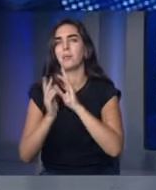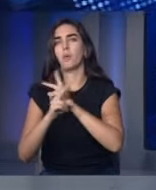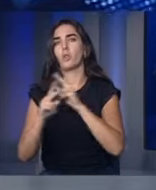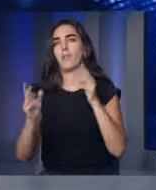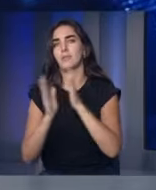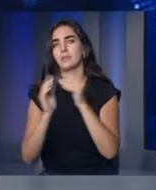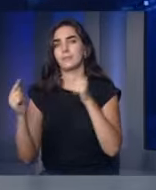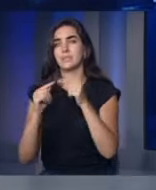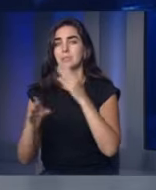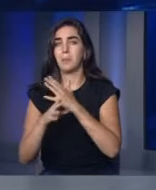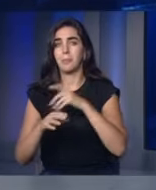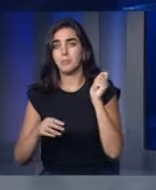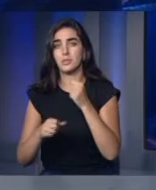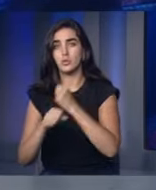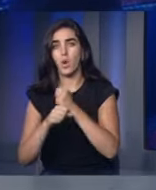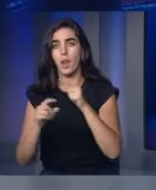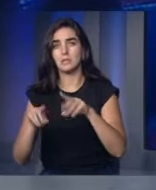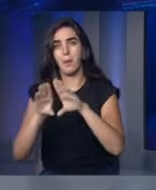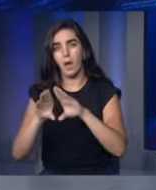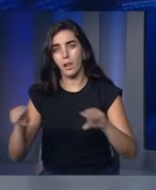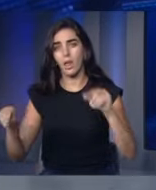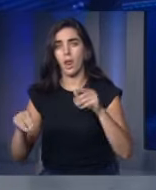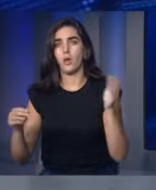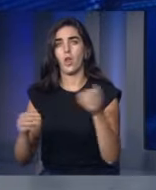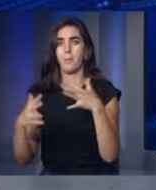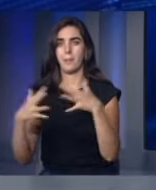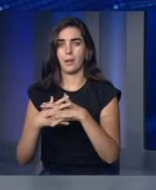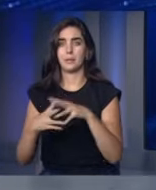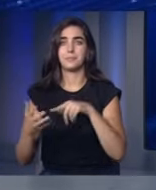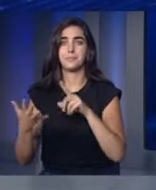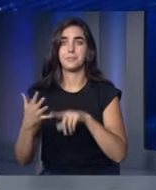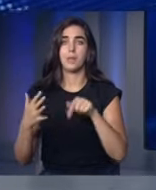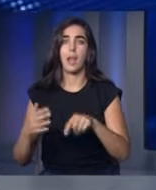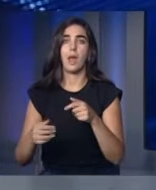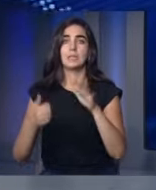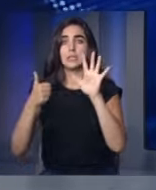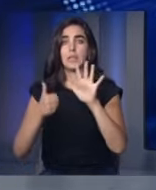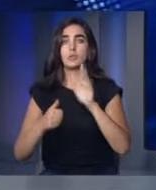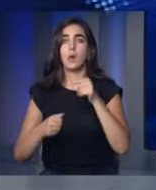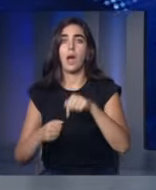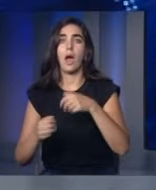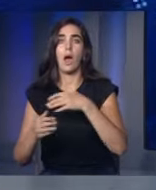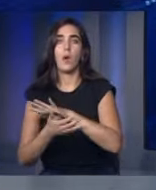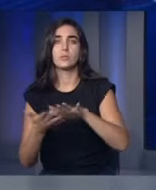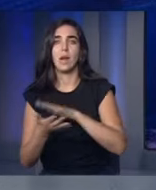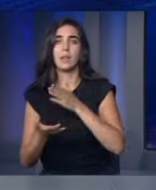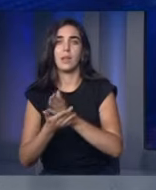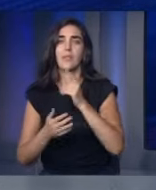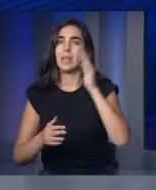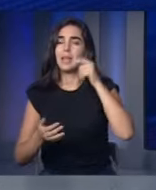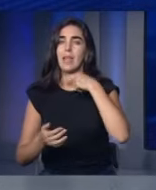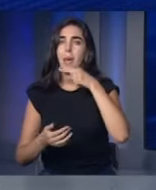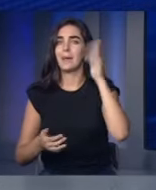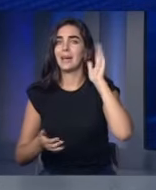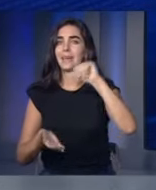المدنيين، وتدعو هي وميقاطي إلى الوقف الفوري للأعمال العدائية على كل الجبهات. أوساط معنية نقلت كلاما